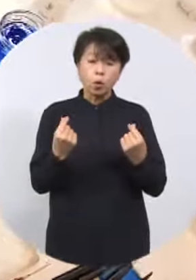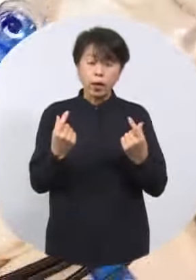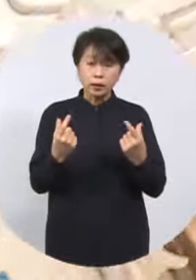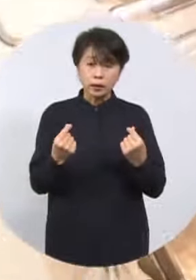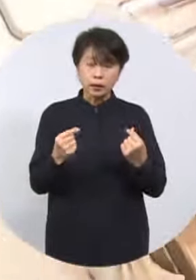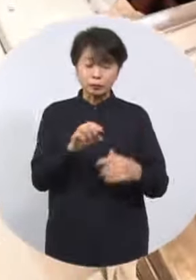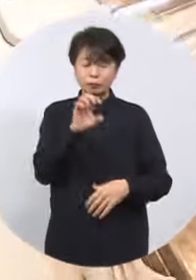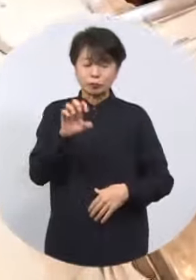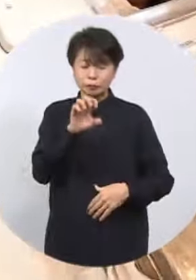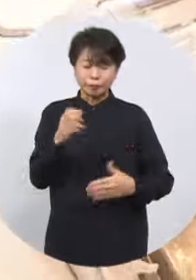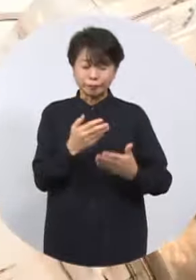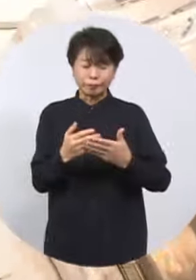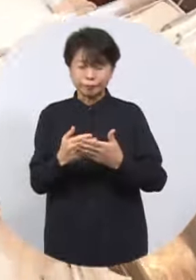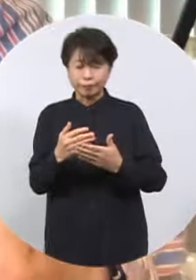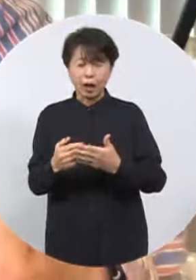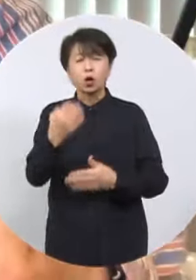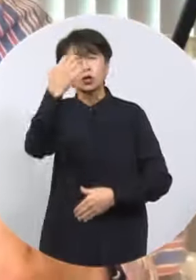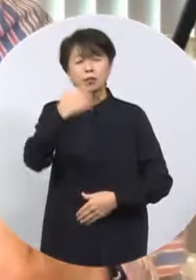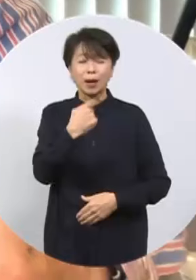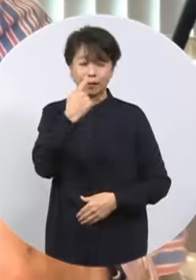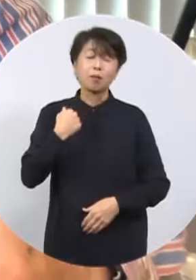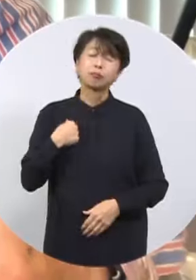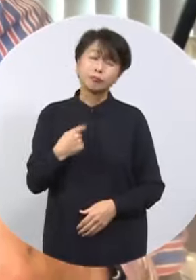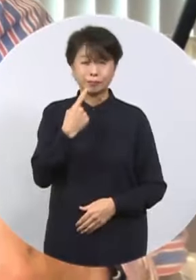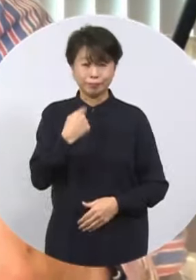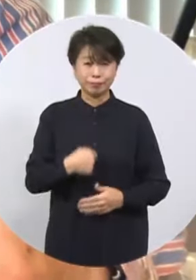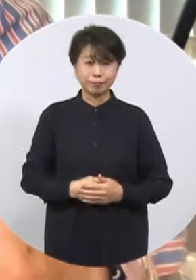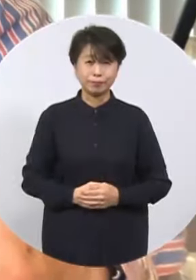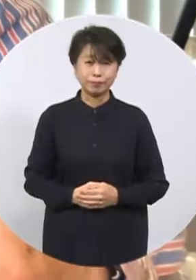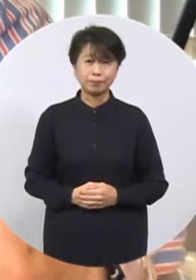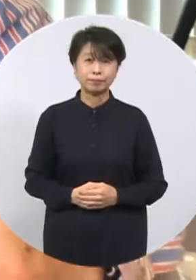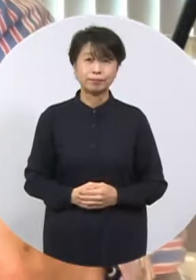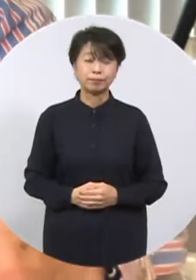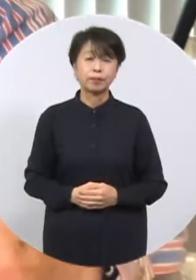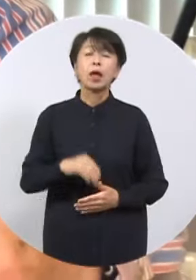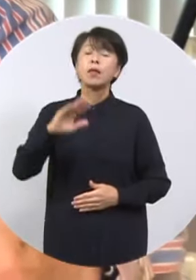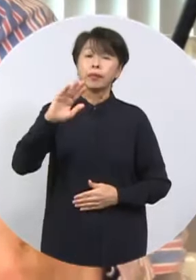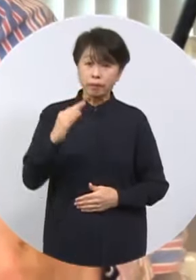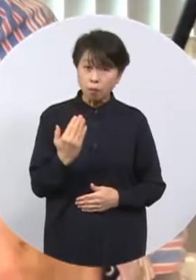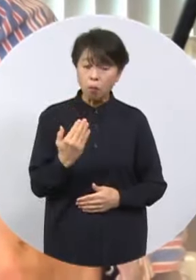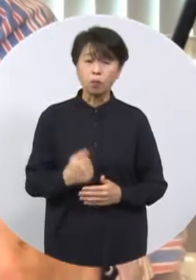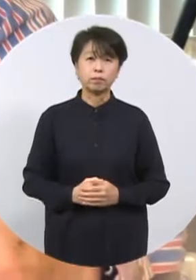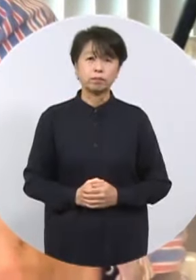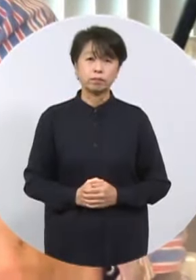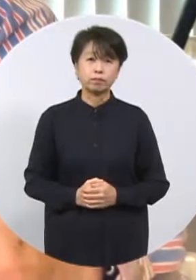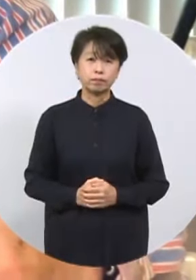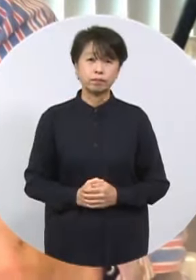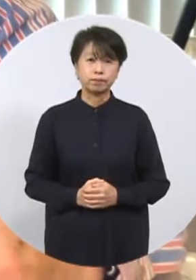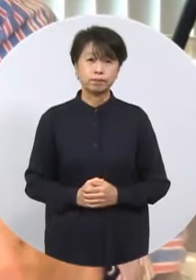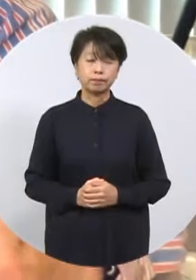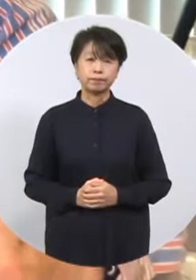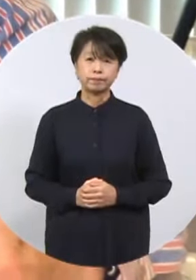ちゃう、飽きちゃう。 もあるんですね。そうなんだ。 だけど